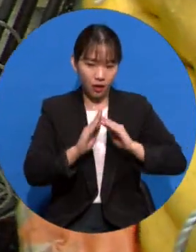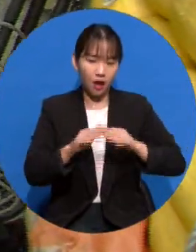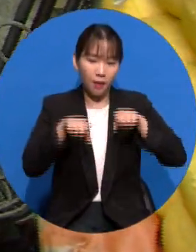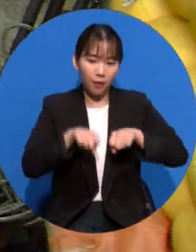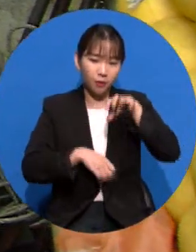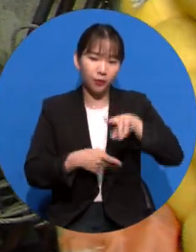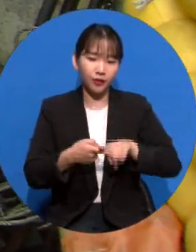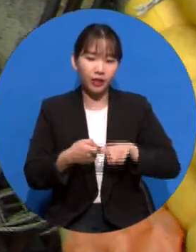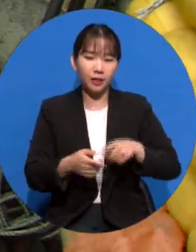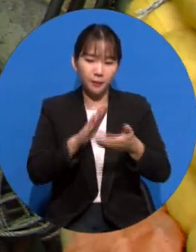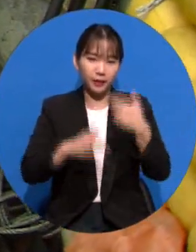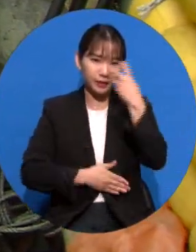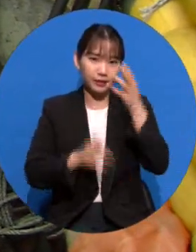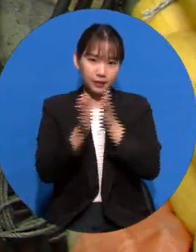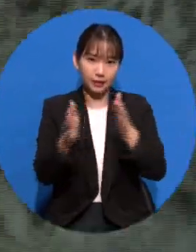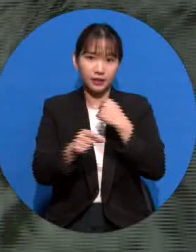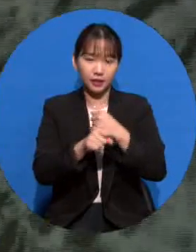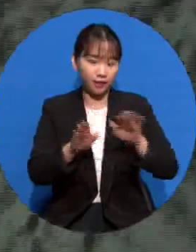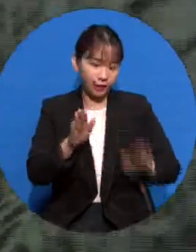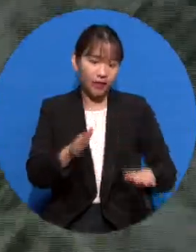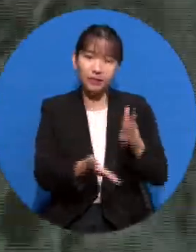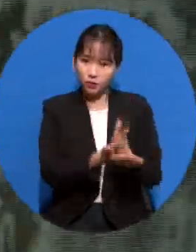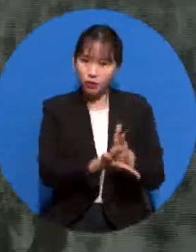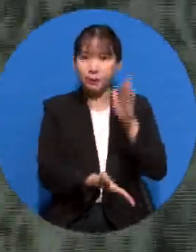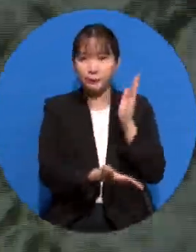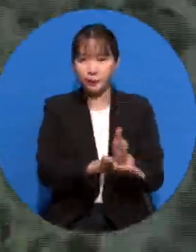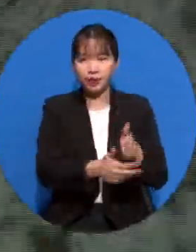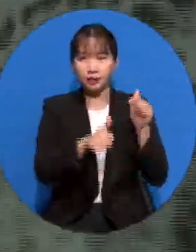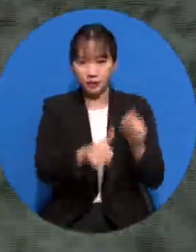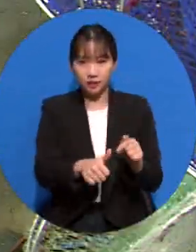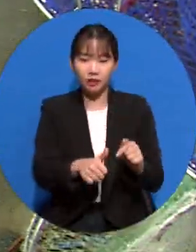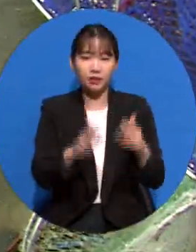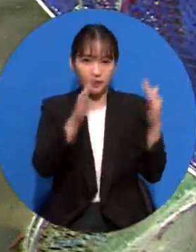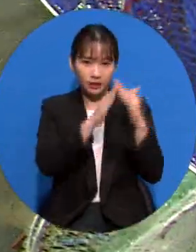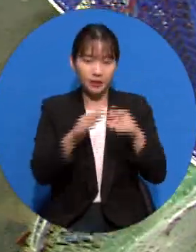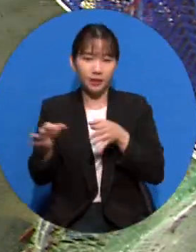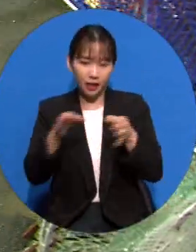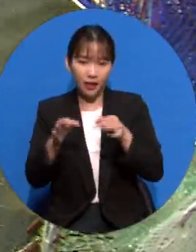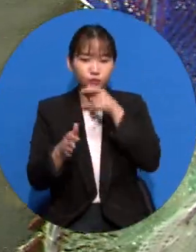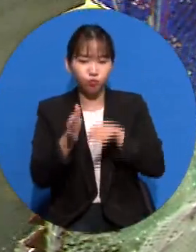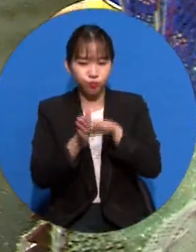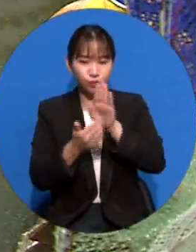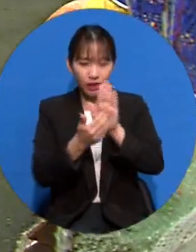등에 대한 사전 점검을 실시하고 저지대 주정차를 금지하도록 하는 한편 주택과 상가 침수에 대비하고 있습니다.